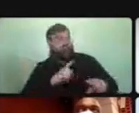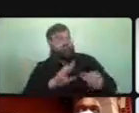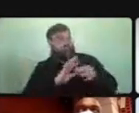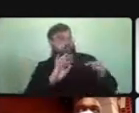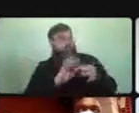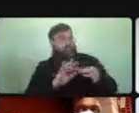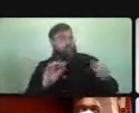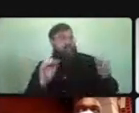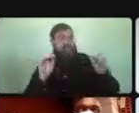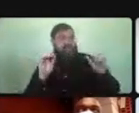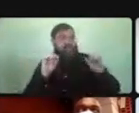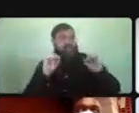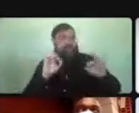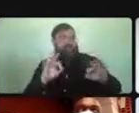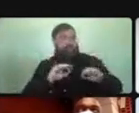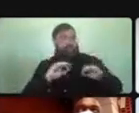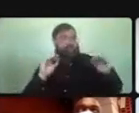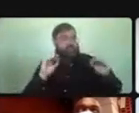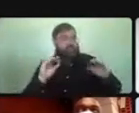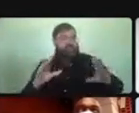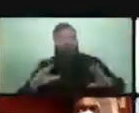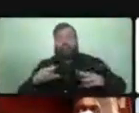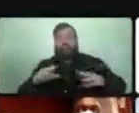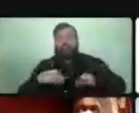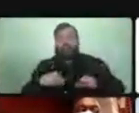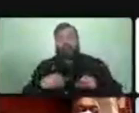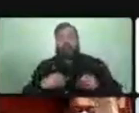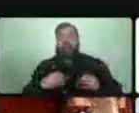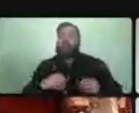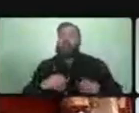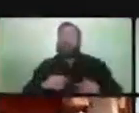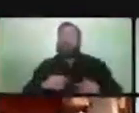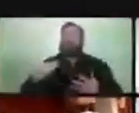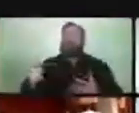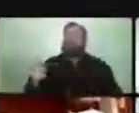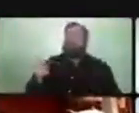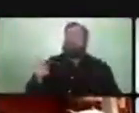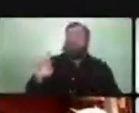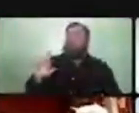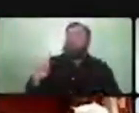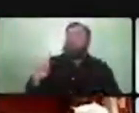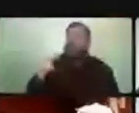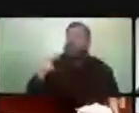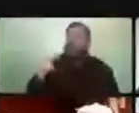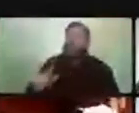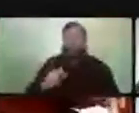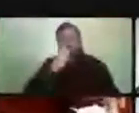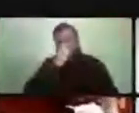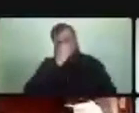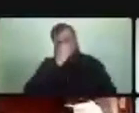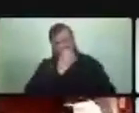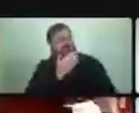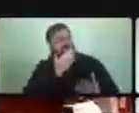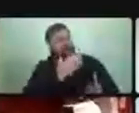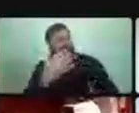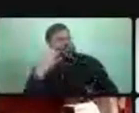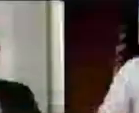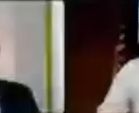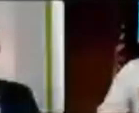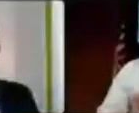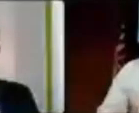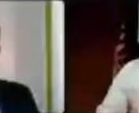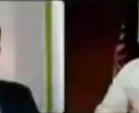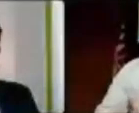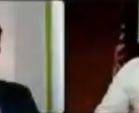tutaona ikiwa kuna maswali kutoka kwa wanabodi. Ningependa kuanza na mwanabodi Marshall. Asante